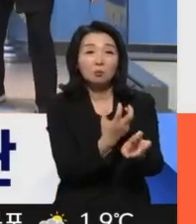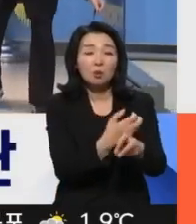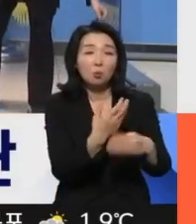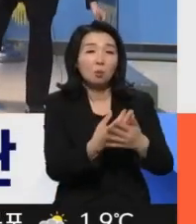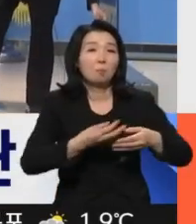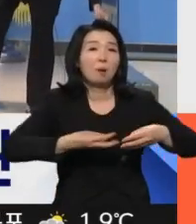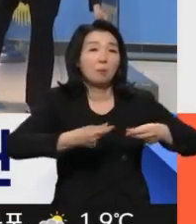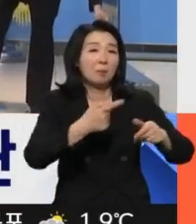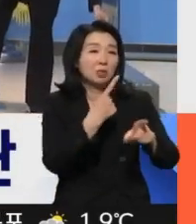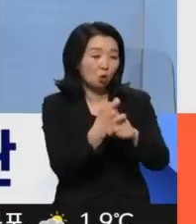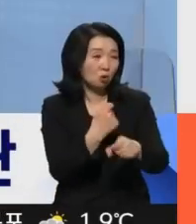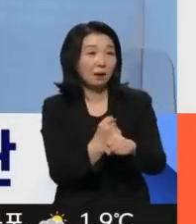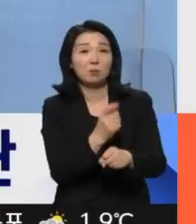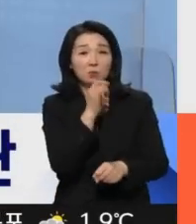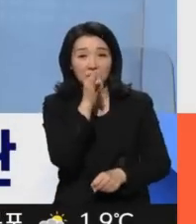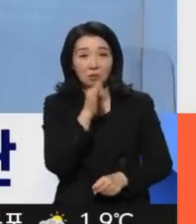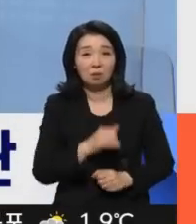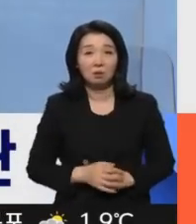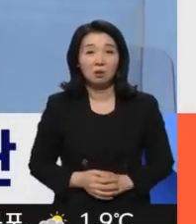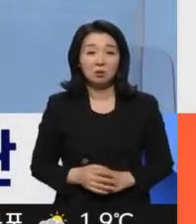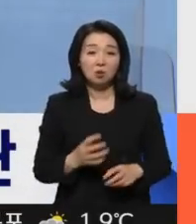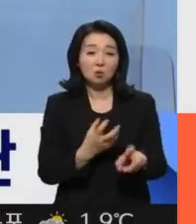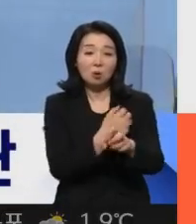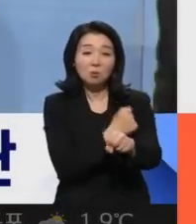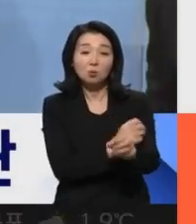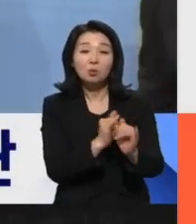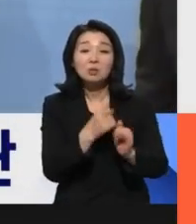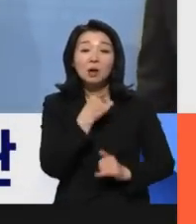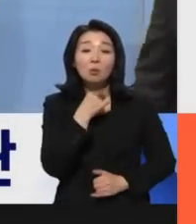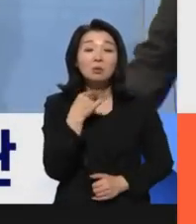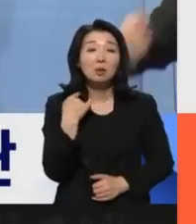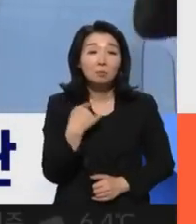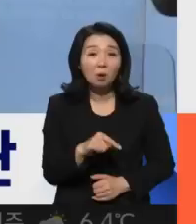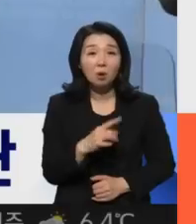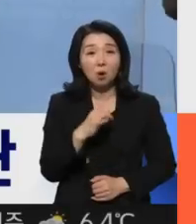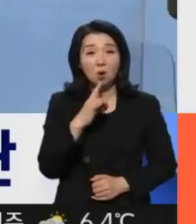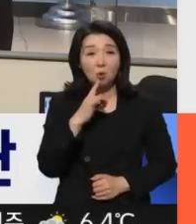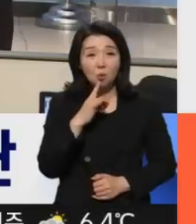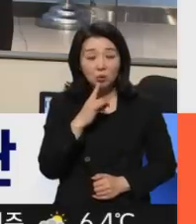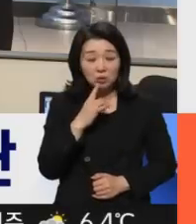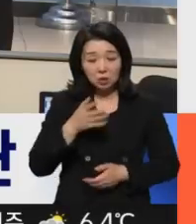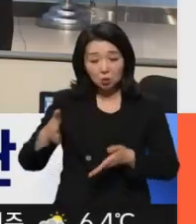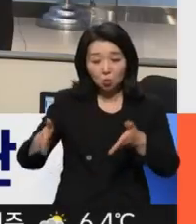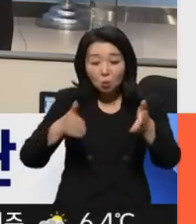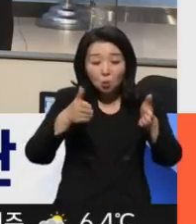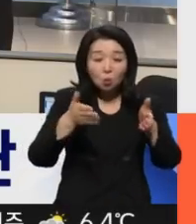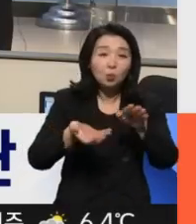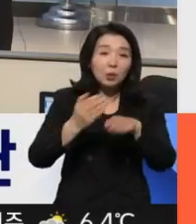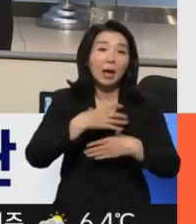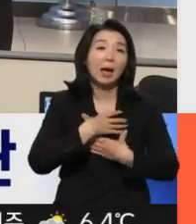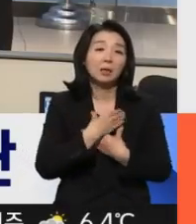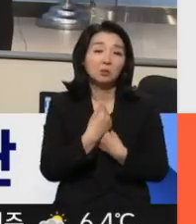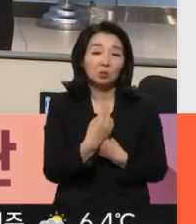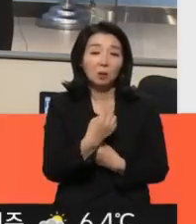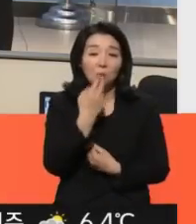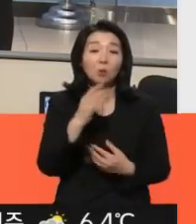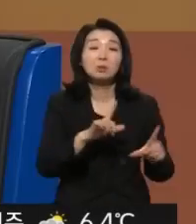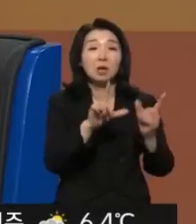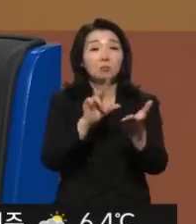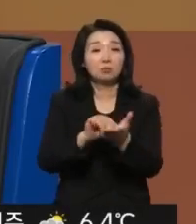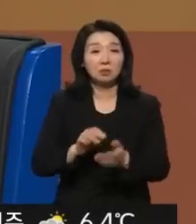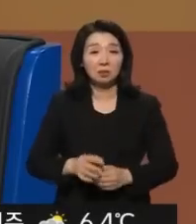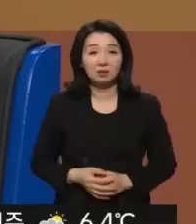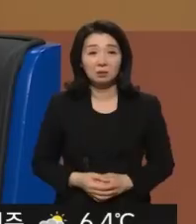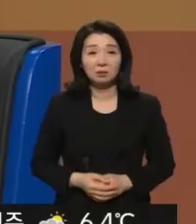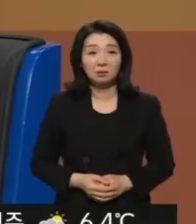이렇게 비판했습니다. 그러면서 화물노동자들이 원하는 건 오로지 도로 위의 안전과 생계다라고 강조를 했습니다. 네,